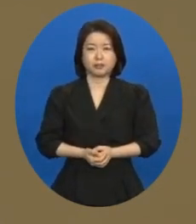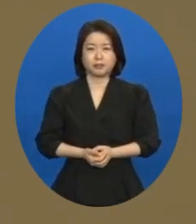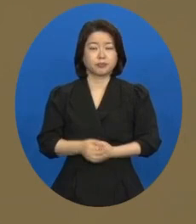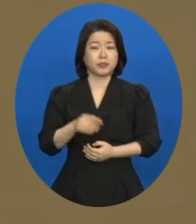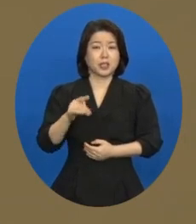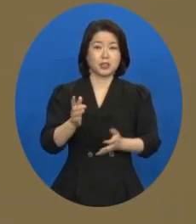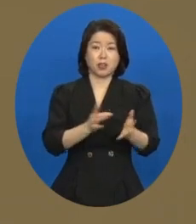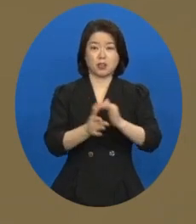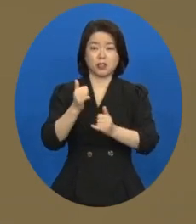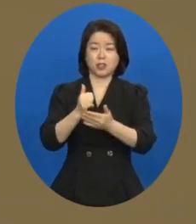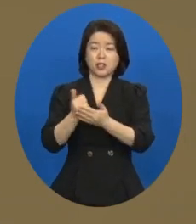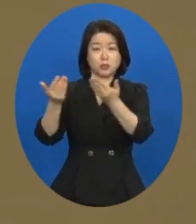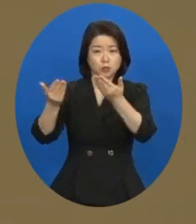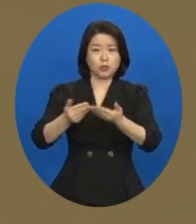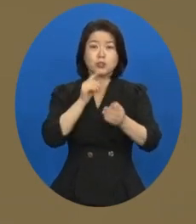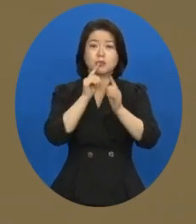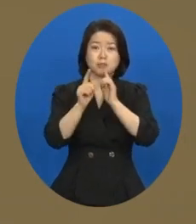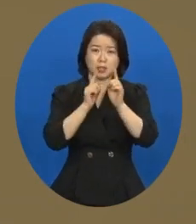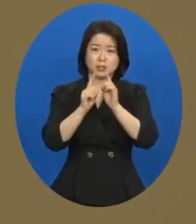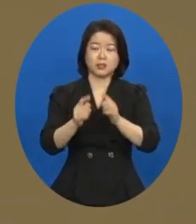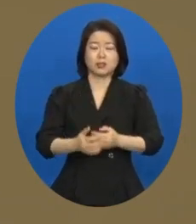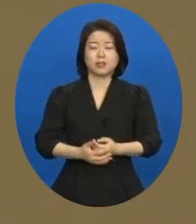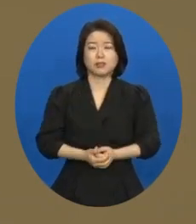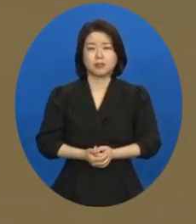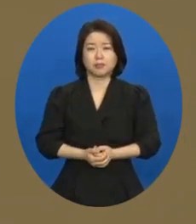이건 예수님께서 하신 말씀이에요.